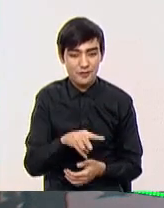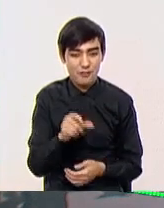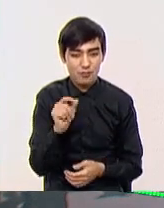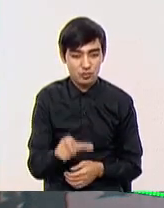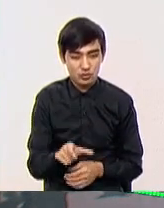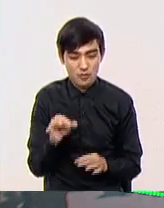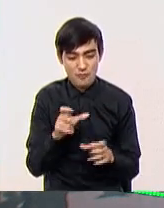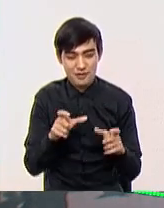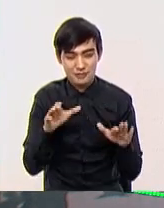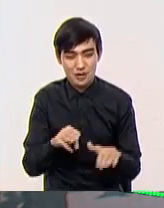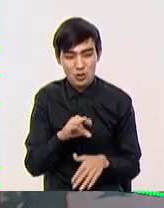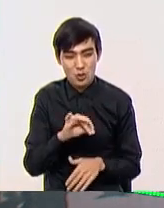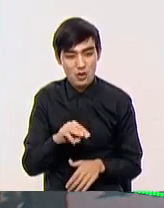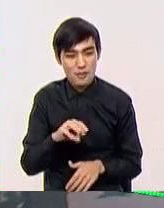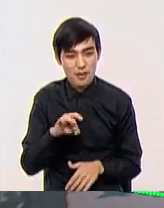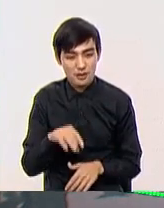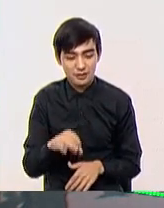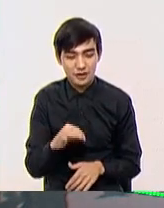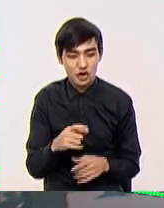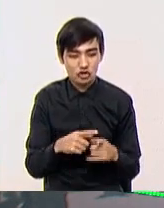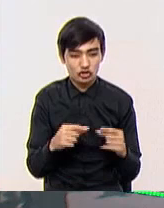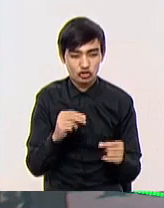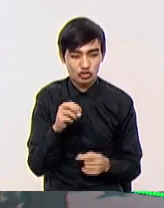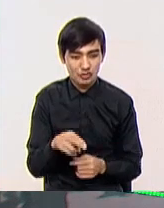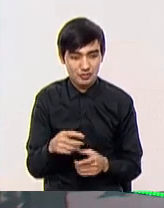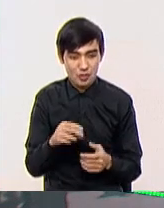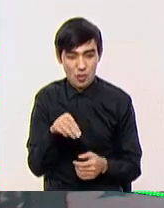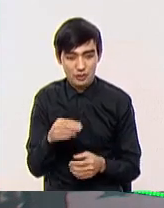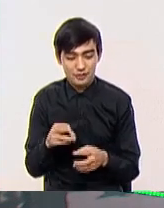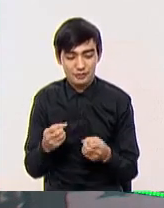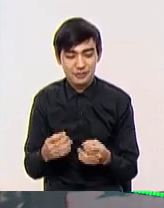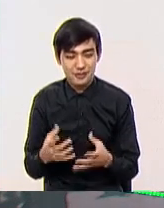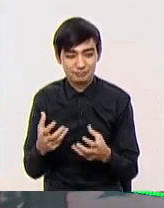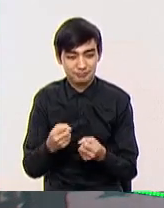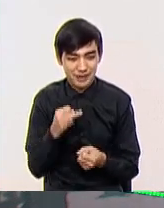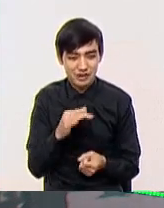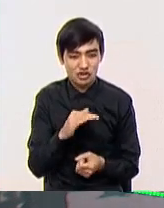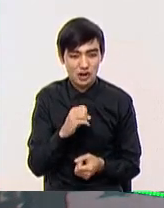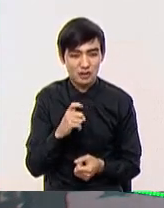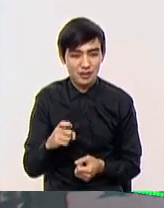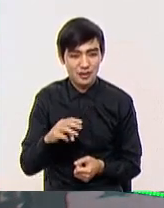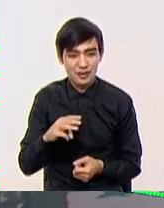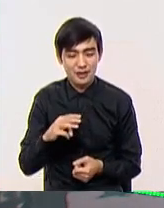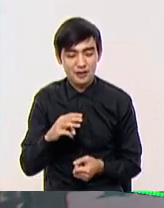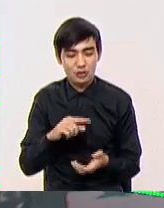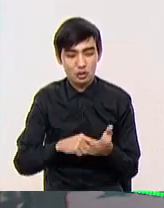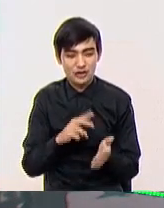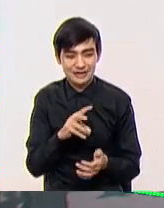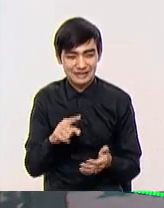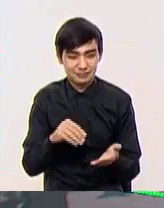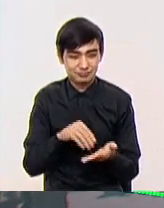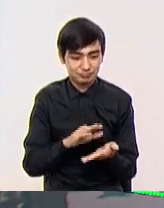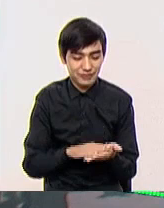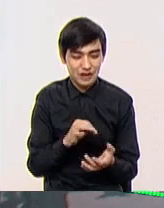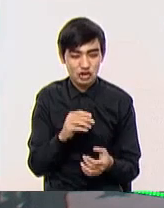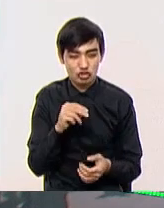напитка в магазинах time art получите чек с промо-кодом зарегистрируйте его на сайте жан так . кисет сохраните чек до